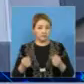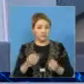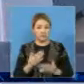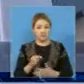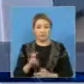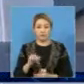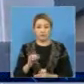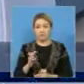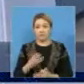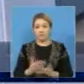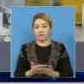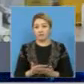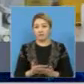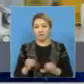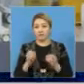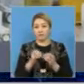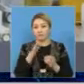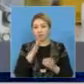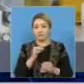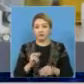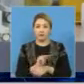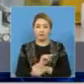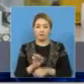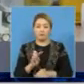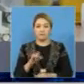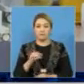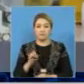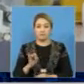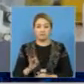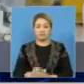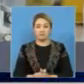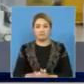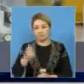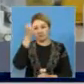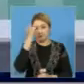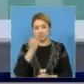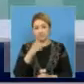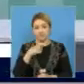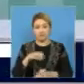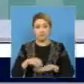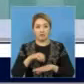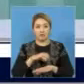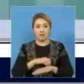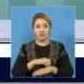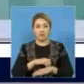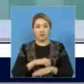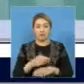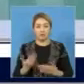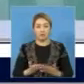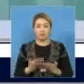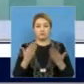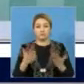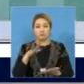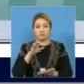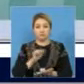Галыму Турсынбаеву, который 10 лет получает процедуру гемодиализа. Спасибо, можно сказать, акимату там это, которые все занимались